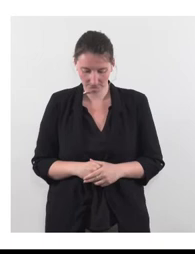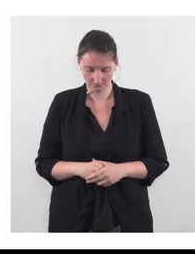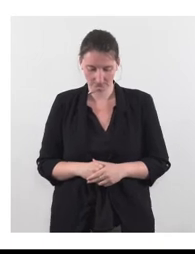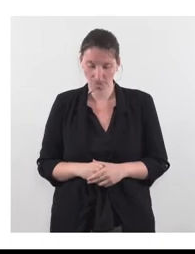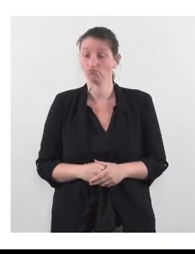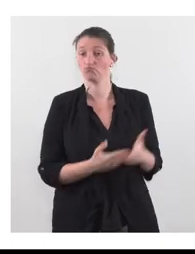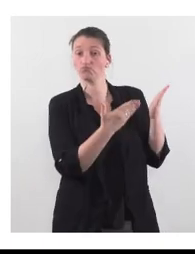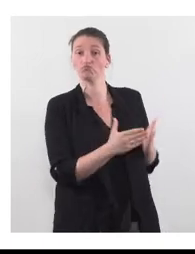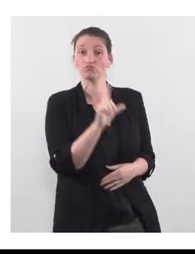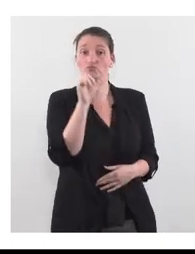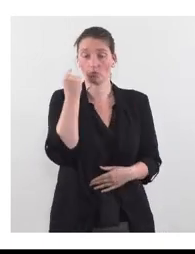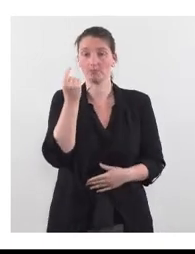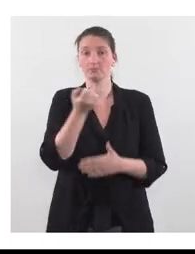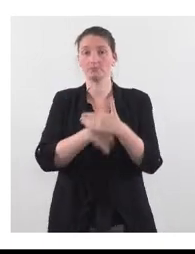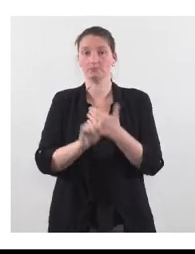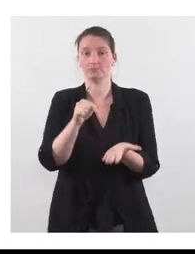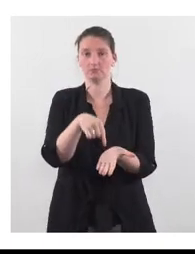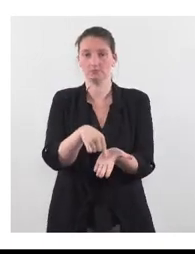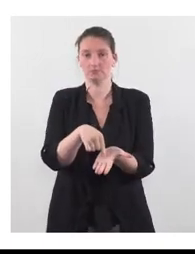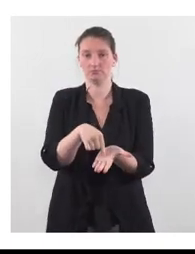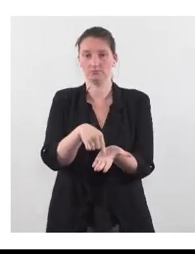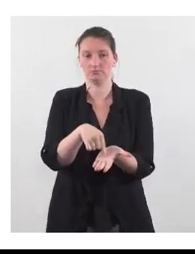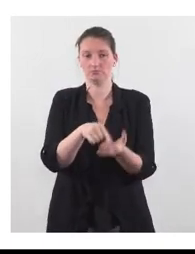Un homme qui est né au Chili,